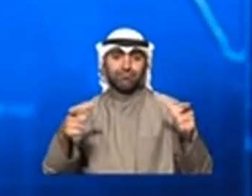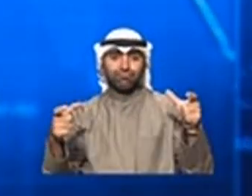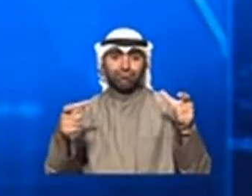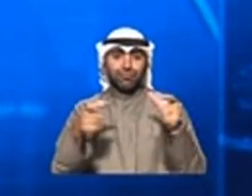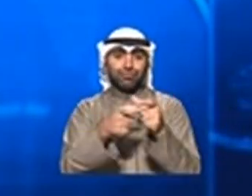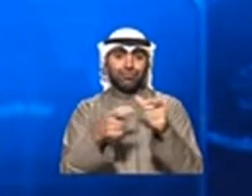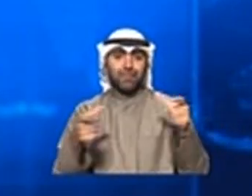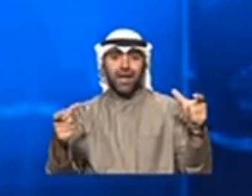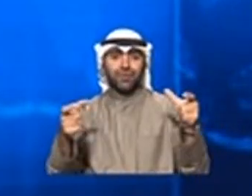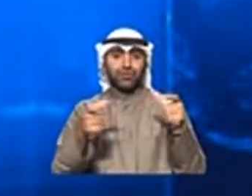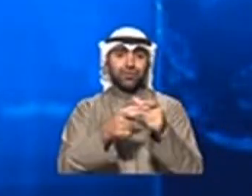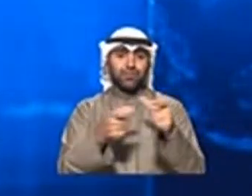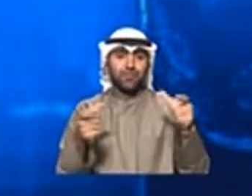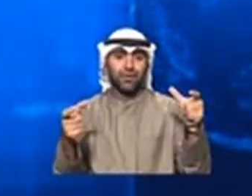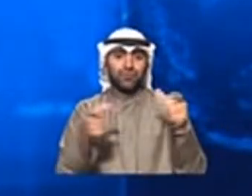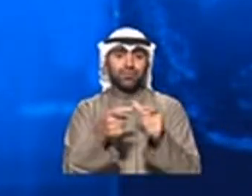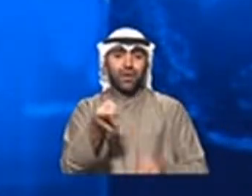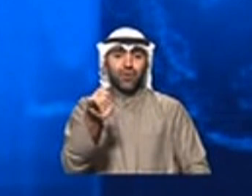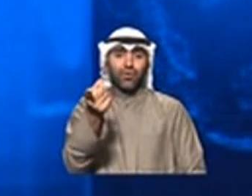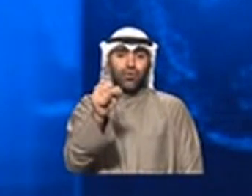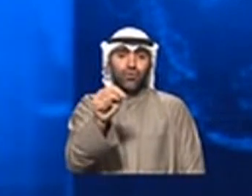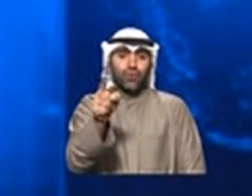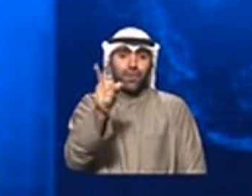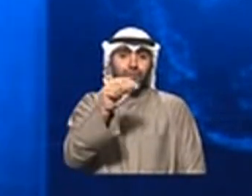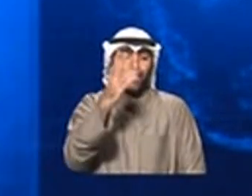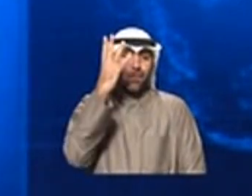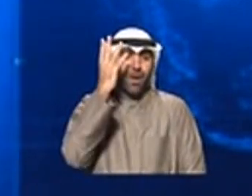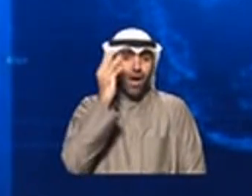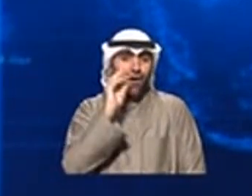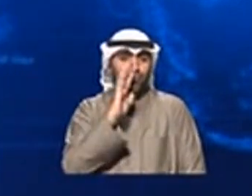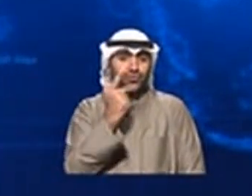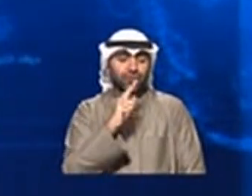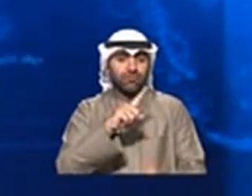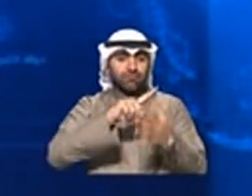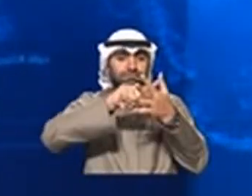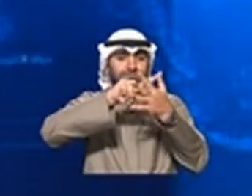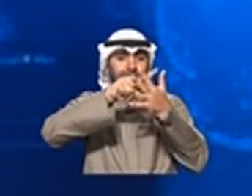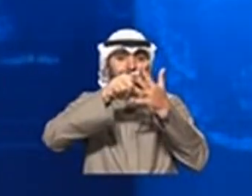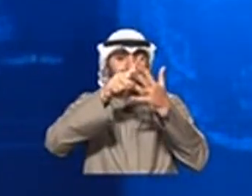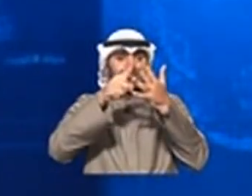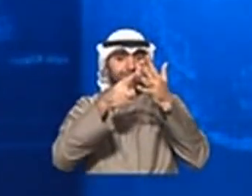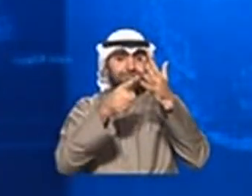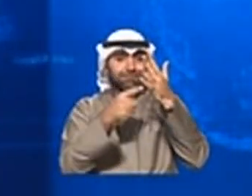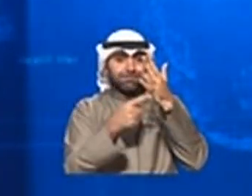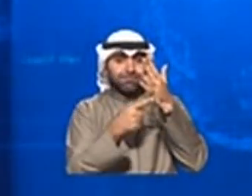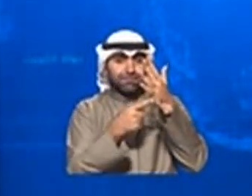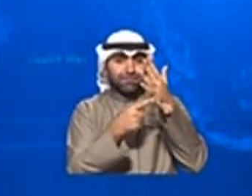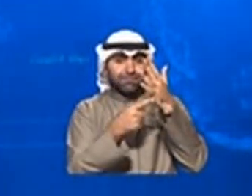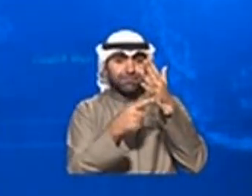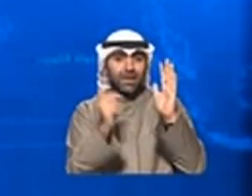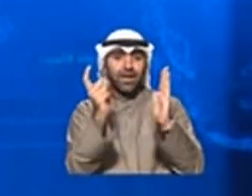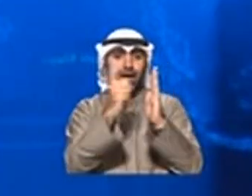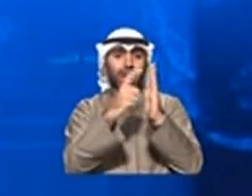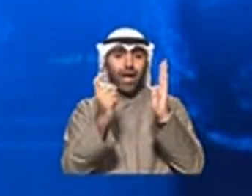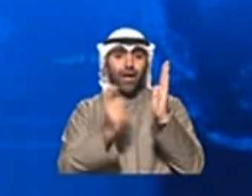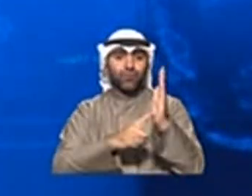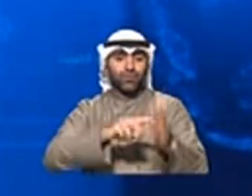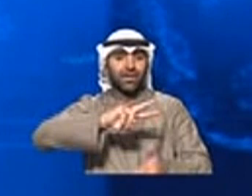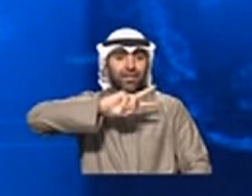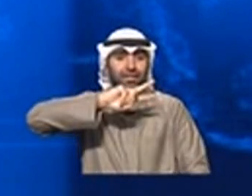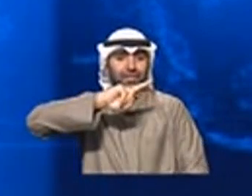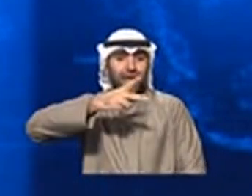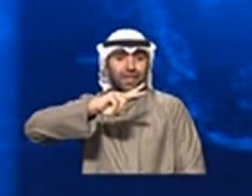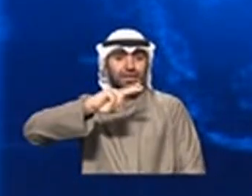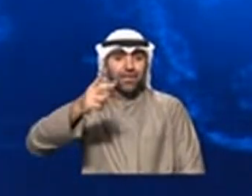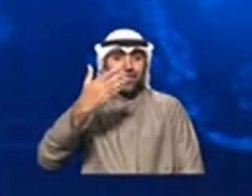التشريعية والرقابية والتنسيق مع اللجان الأخرى المعنية بالموضوعات ذات الصلة والأخذ بالمقترحات النيابية